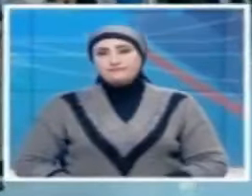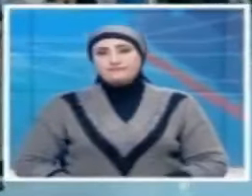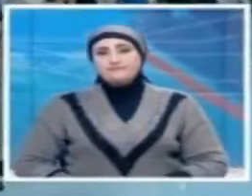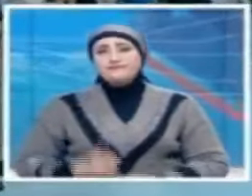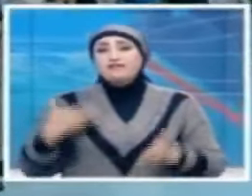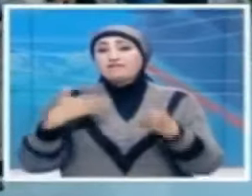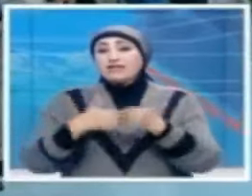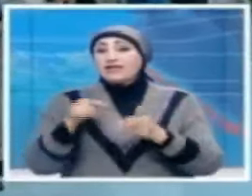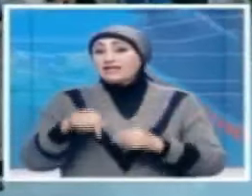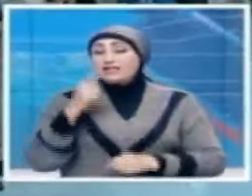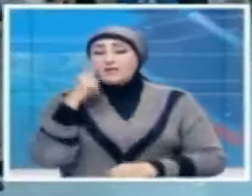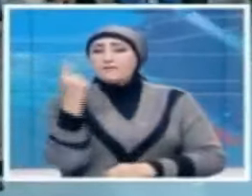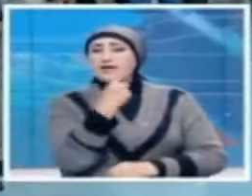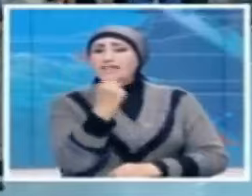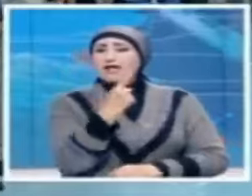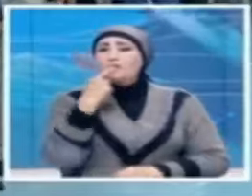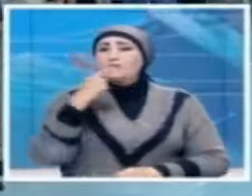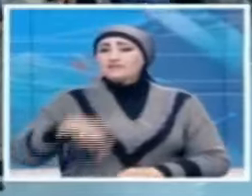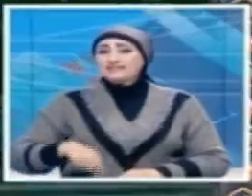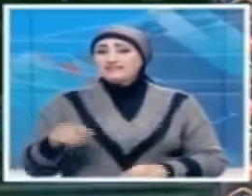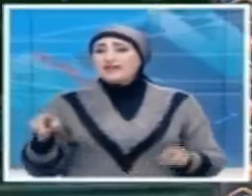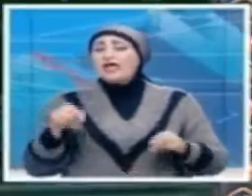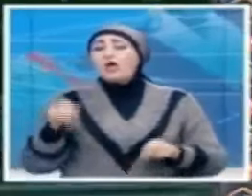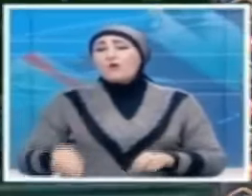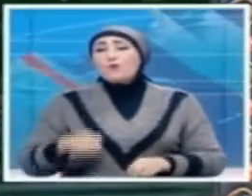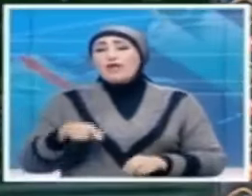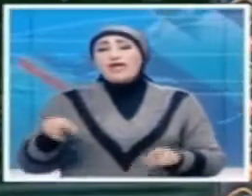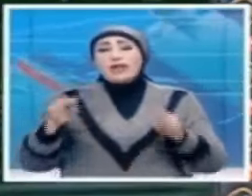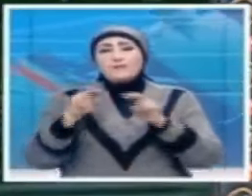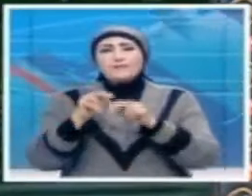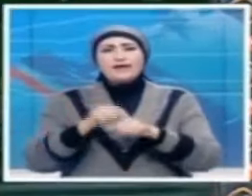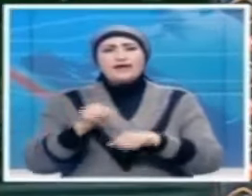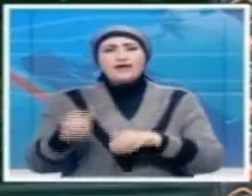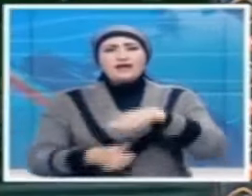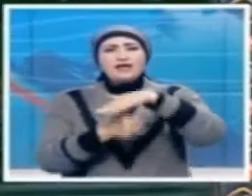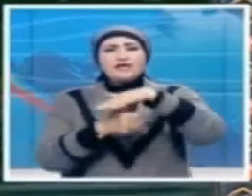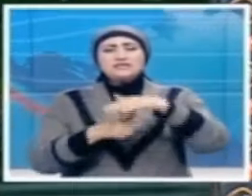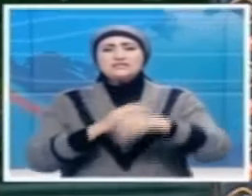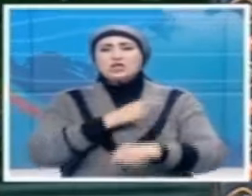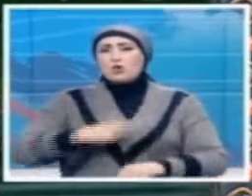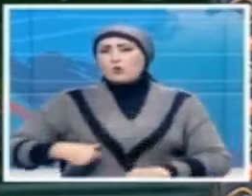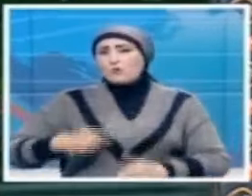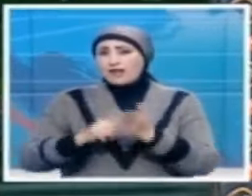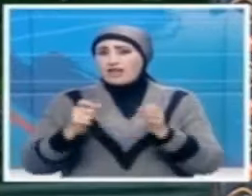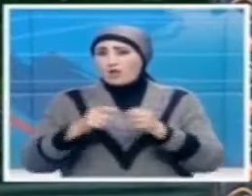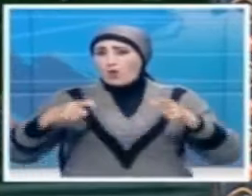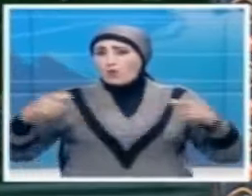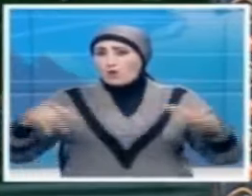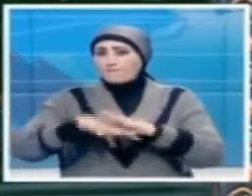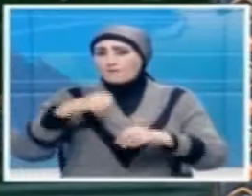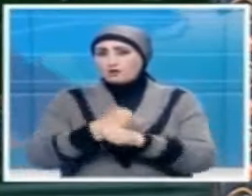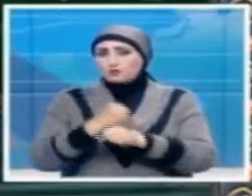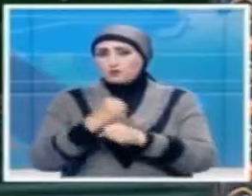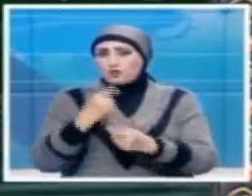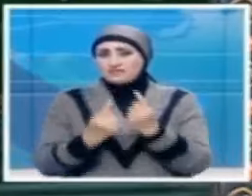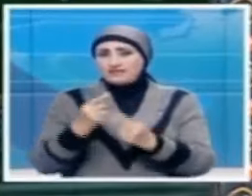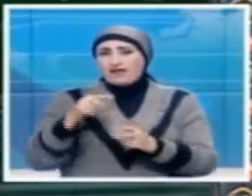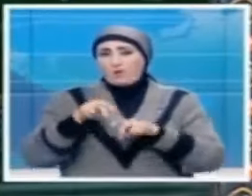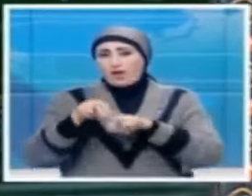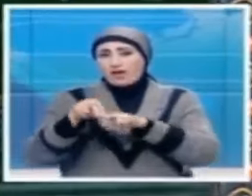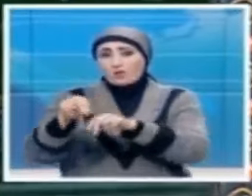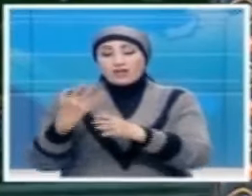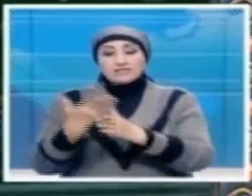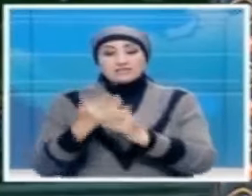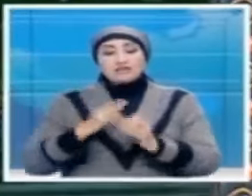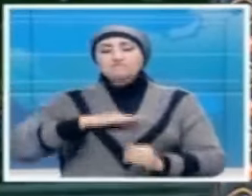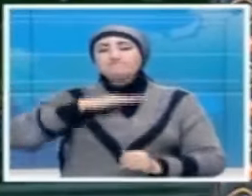في ختام جولة بالإسكندرية والبحيرة، رئيس الوزراء يؤكد أهمية التوسع في المشروعات الزراعية والحيوانية